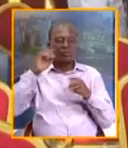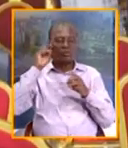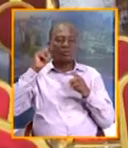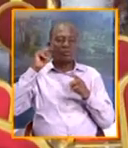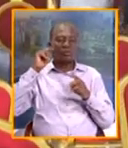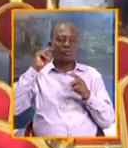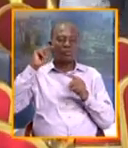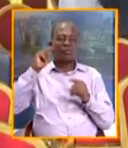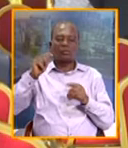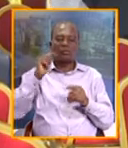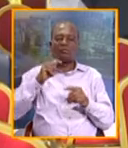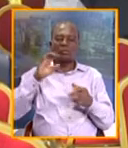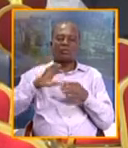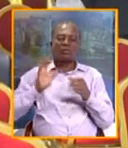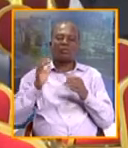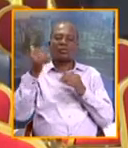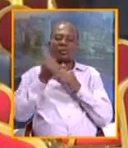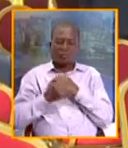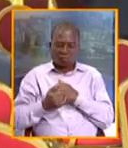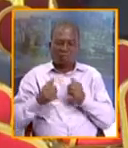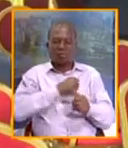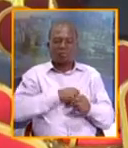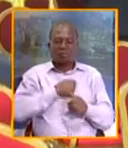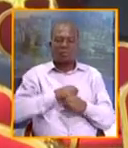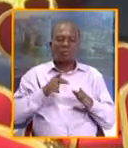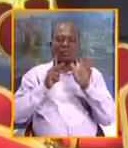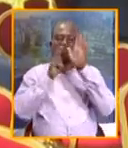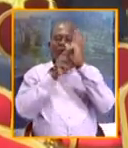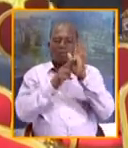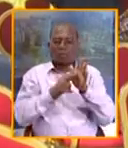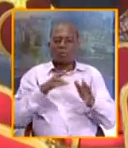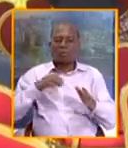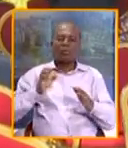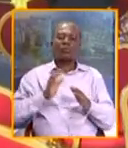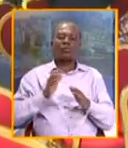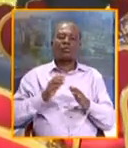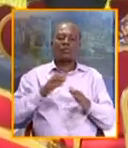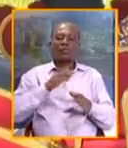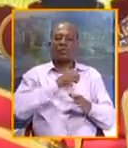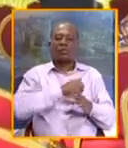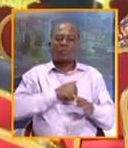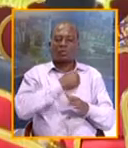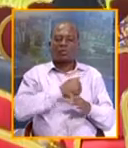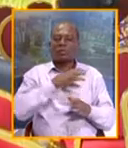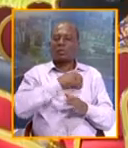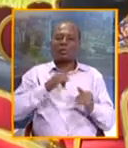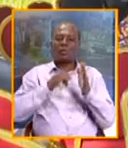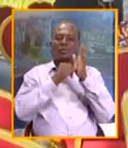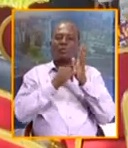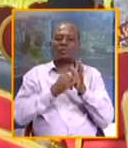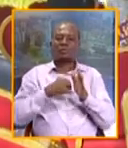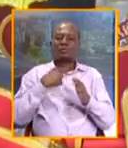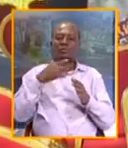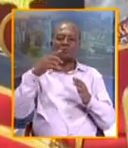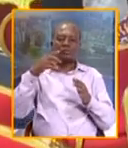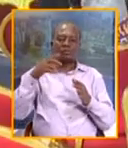président de la république présenter nos condoléances au président de la république ainsi qu'à la famille du défunt premier ministre est indiqué au président